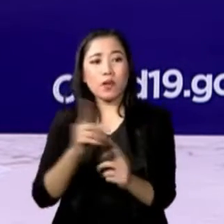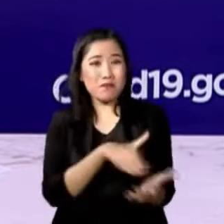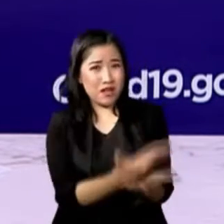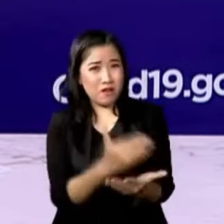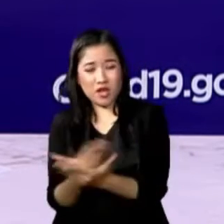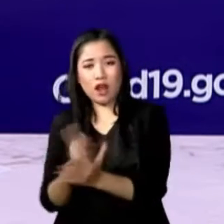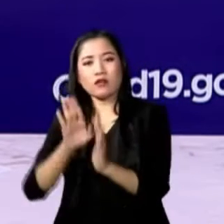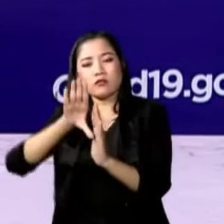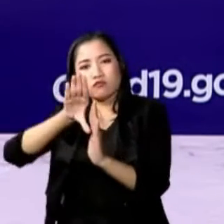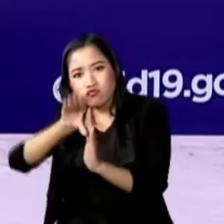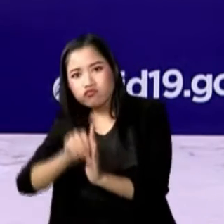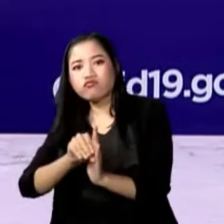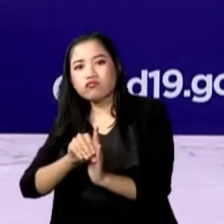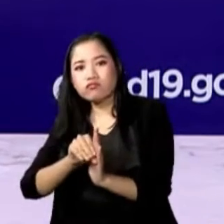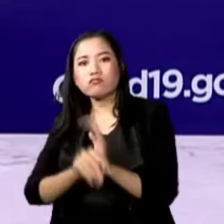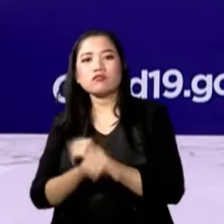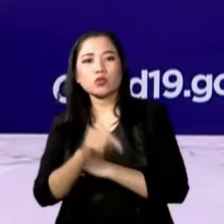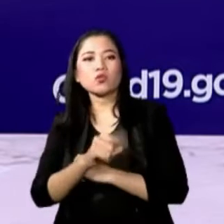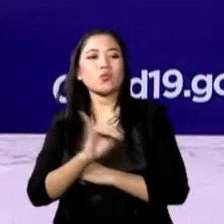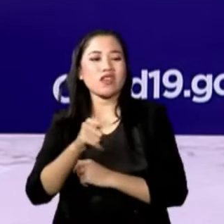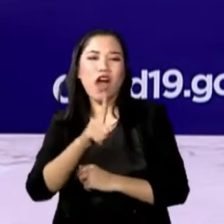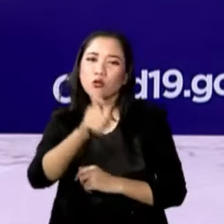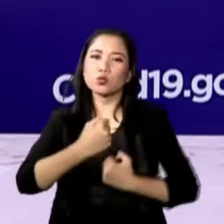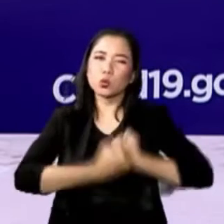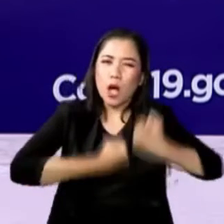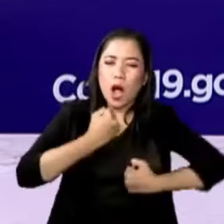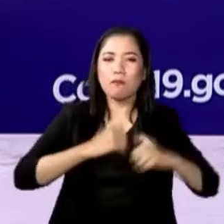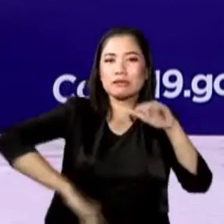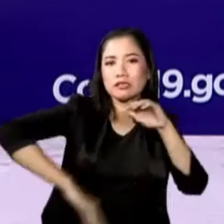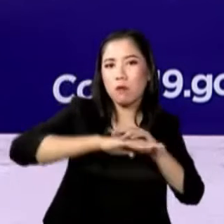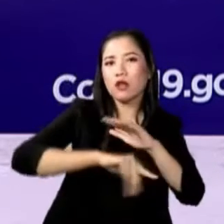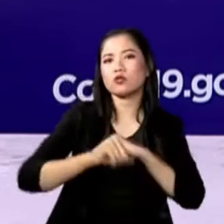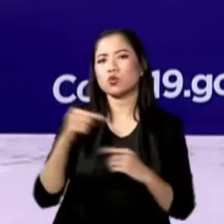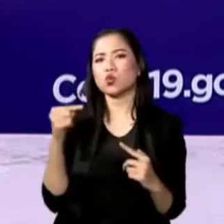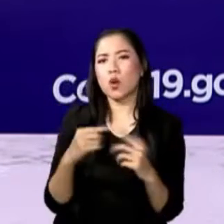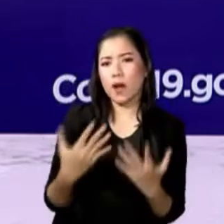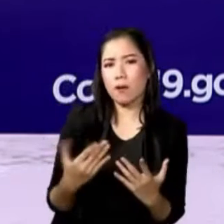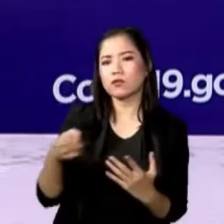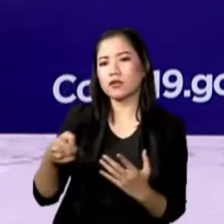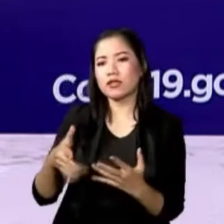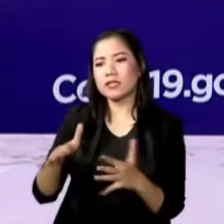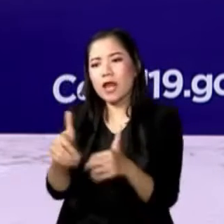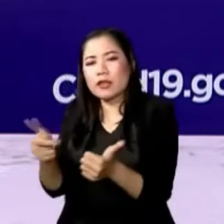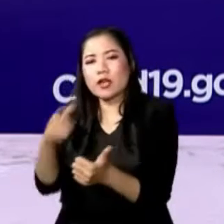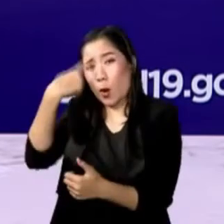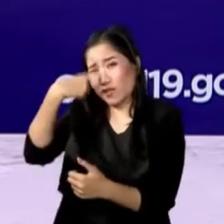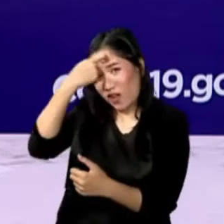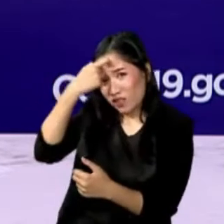kematian. Lakukan penanganan semaksimal mungkin untuk menyelamatkan para pasien COVID-19 yang sedang